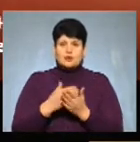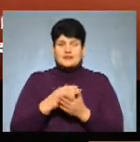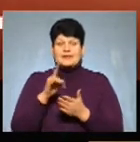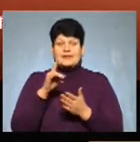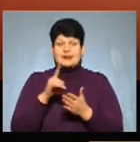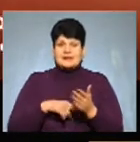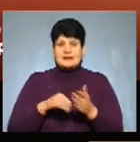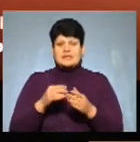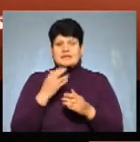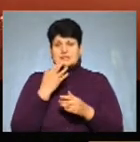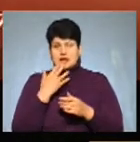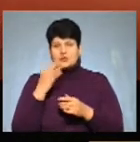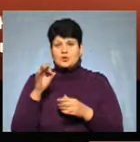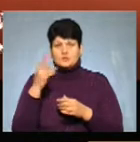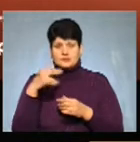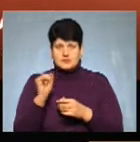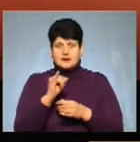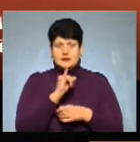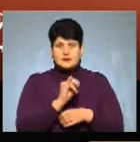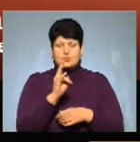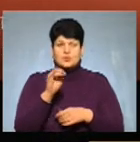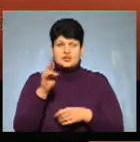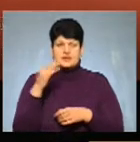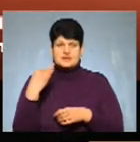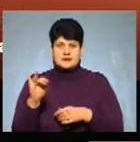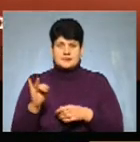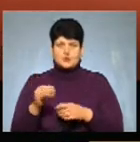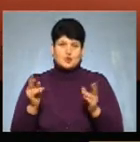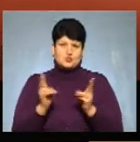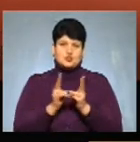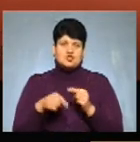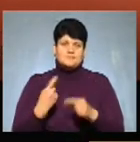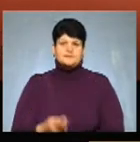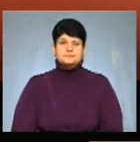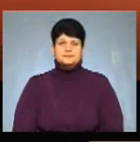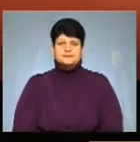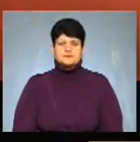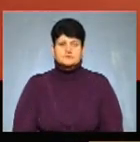політики, релігії та національності і облдержадміністрації Ігорем Кульчицьким. До зустрічі в ефірі.